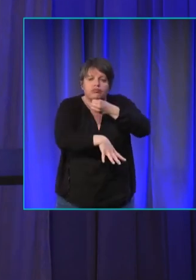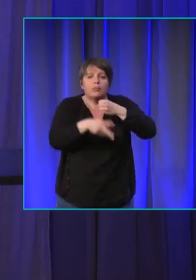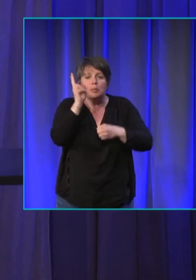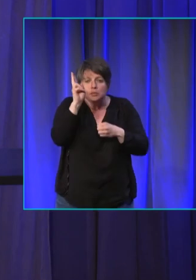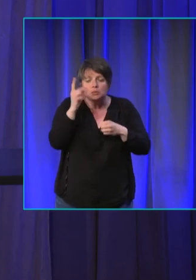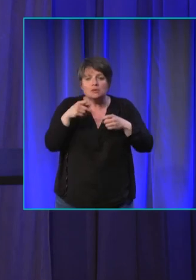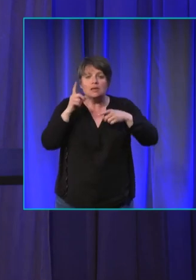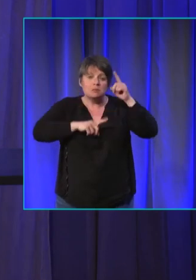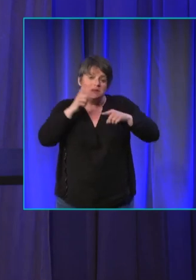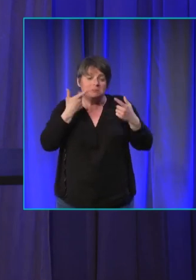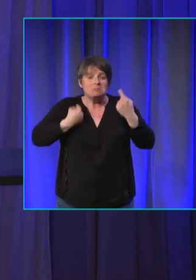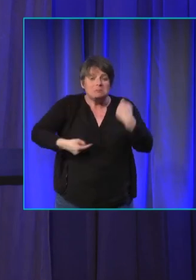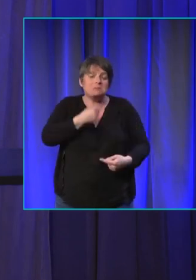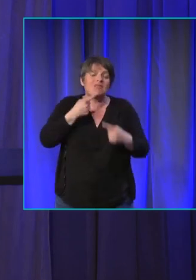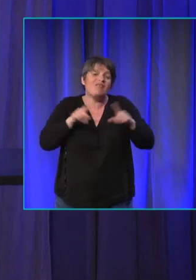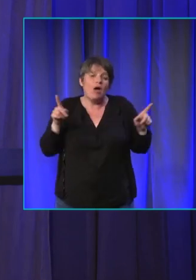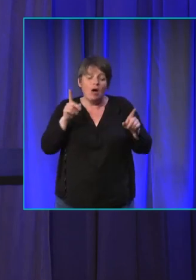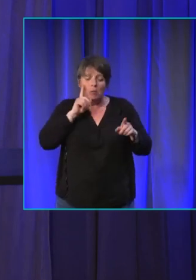aussi altérée.